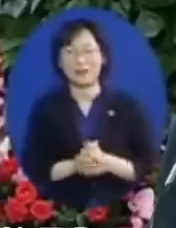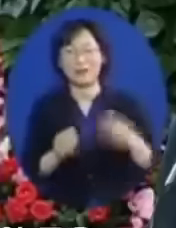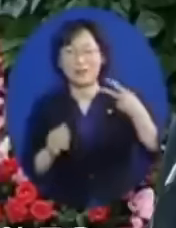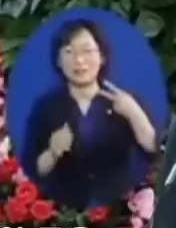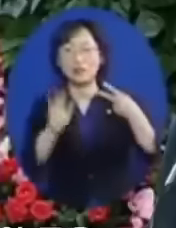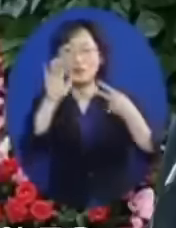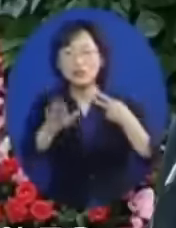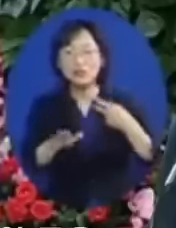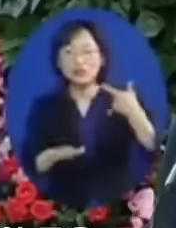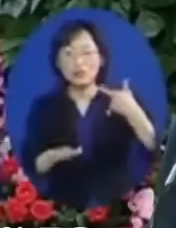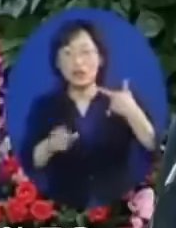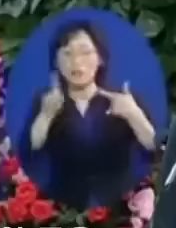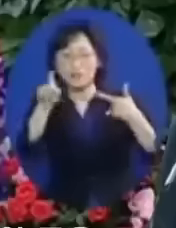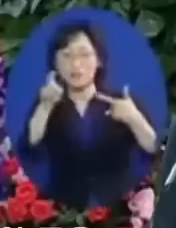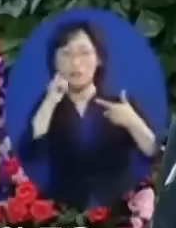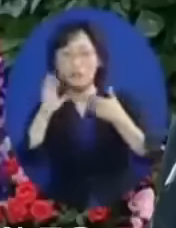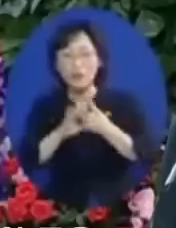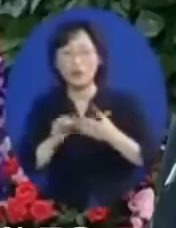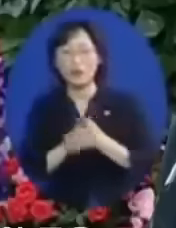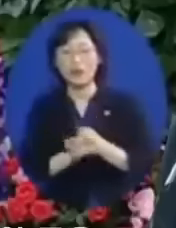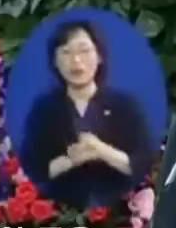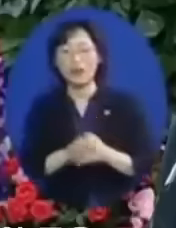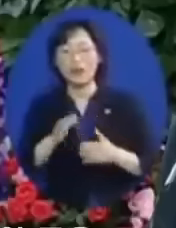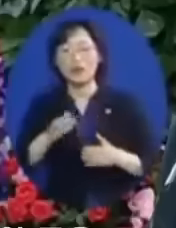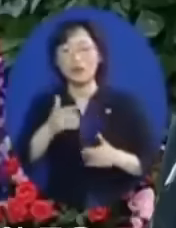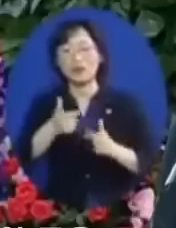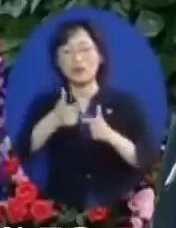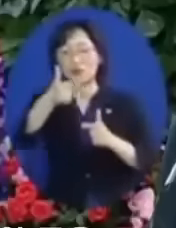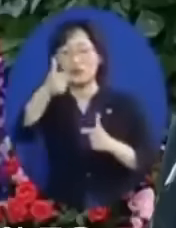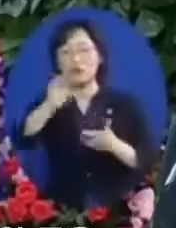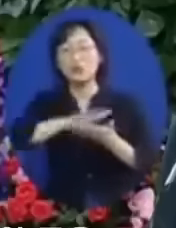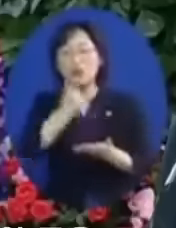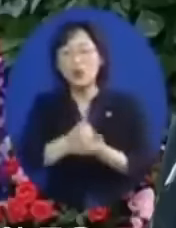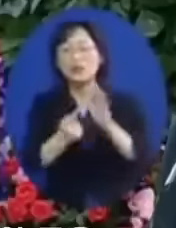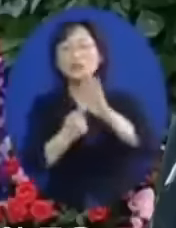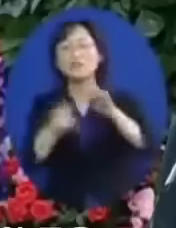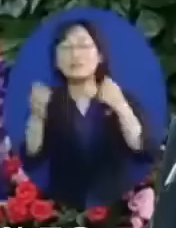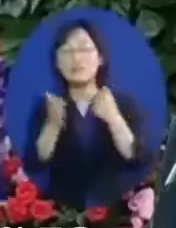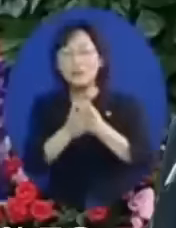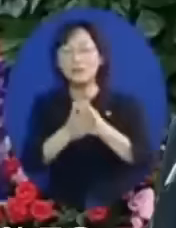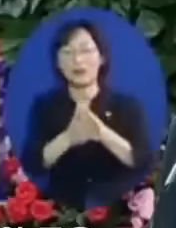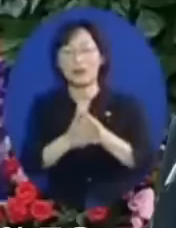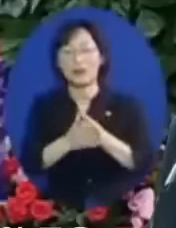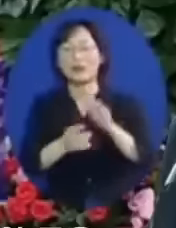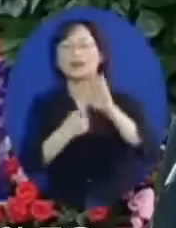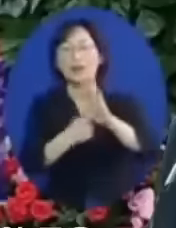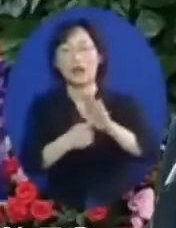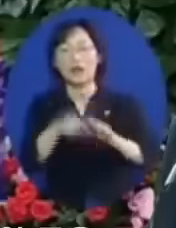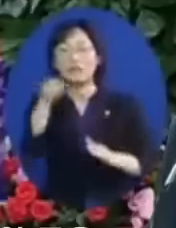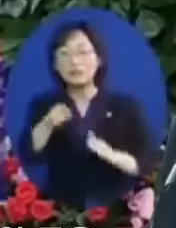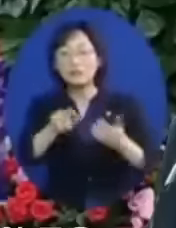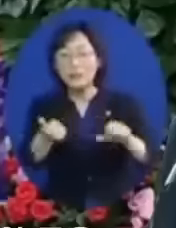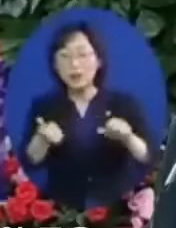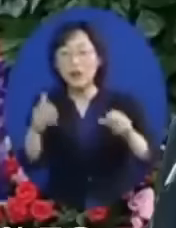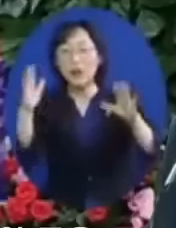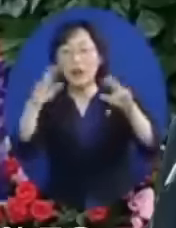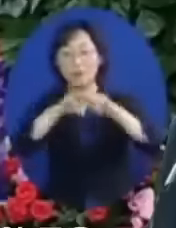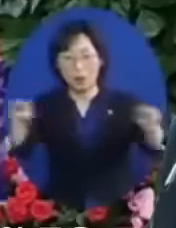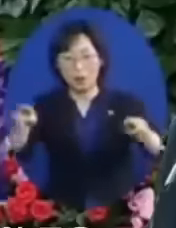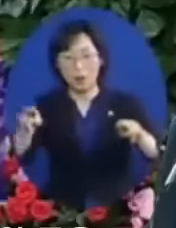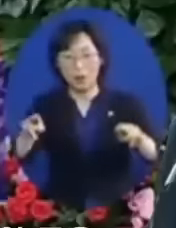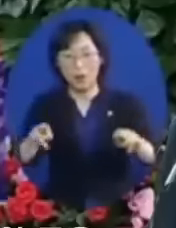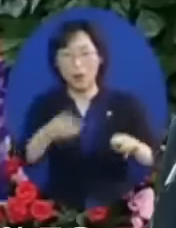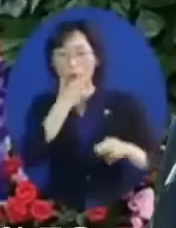디모데후서 1장 10절에 이제 우리 주 예수 그리스도의 나타나심으로 말미암아 나타났으니 그는 사망을 패하시고